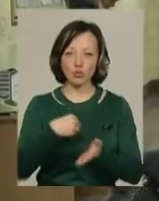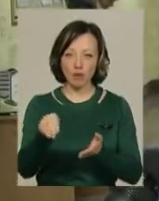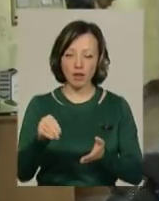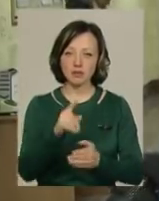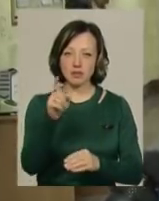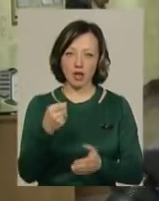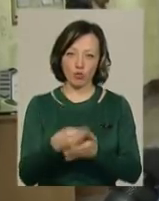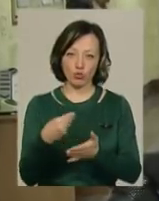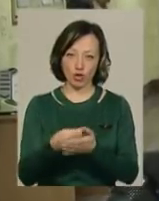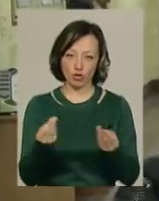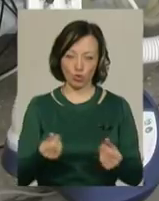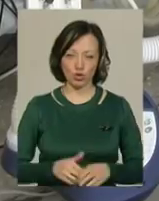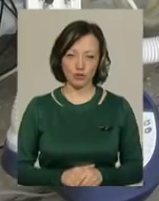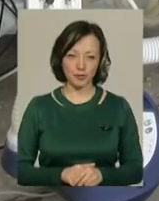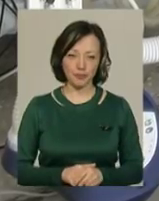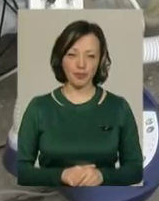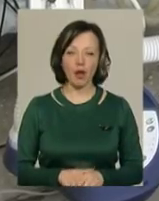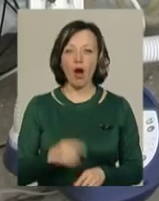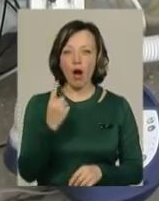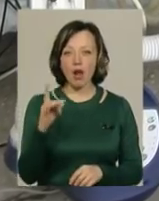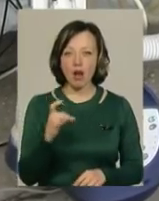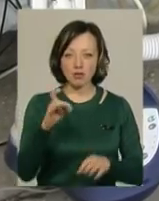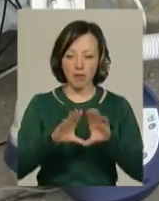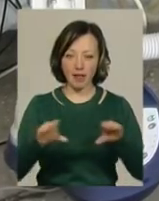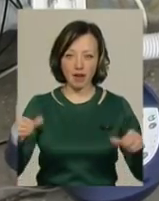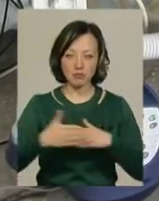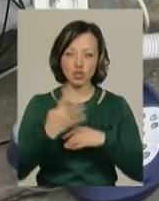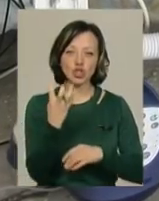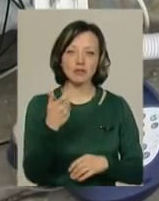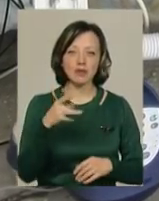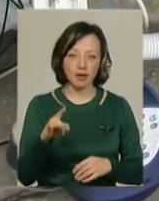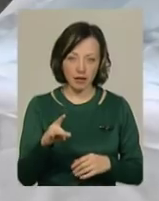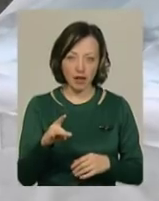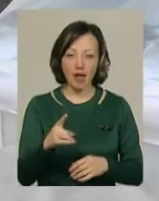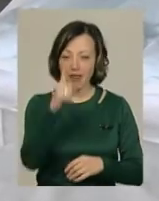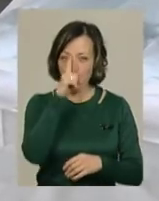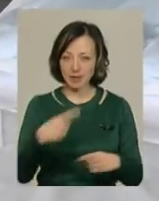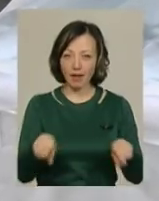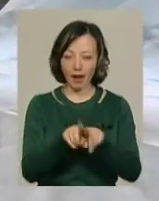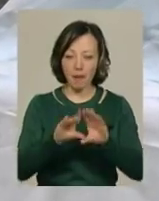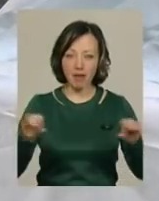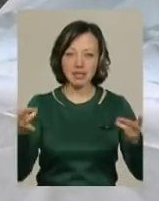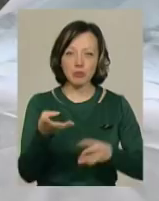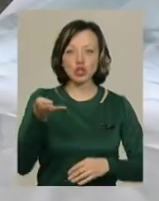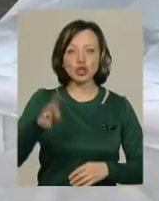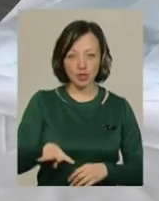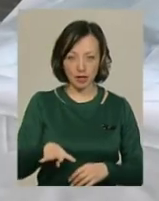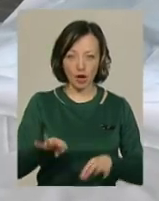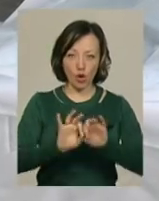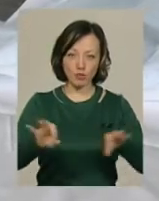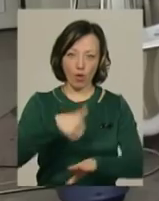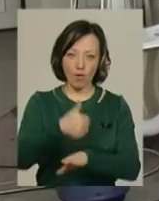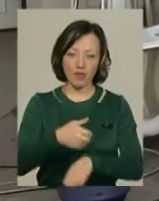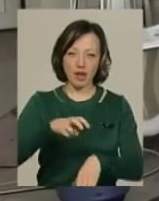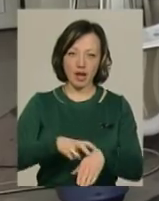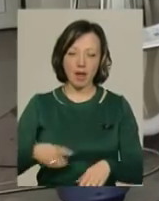якби за рахунок бюджету. Вартість одноразового матрацу – близько 400 гривень. На місяць таких треба хоча б 4, розповідає